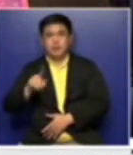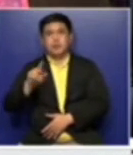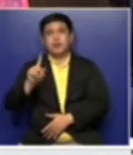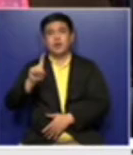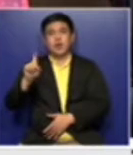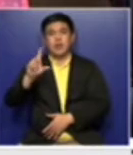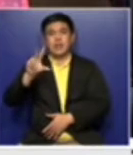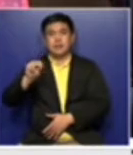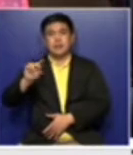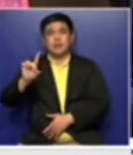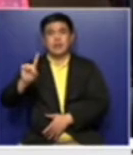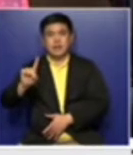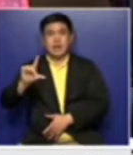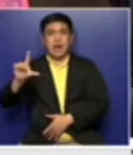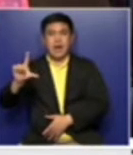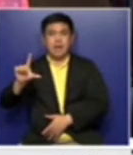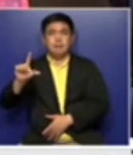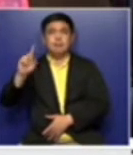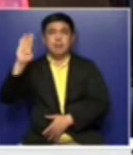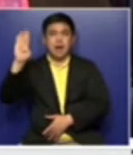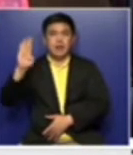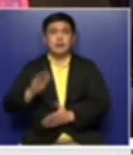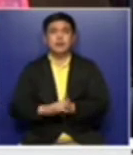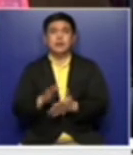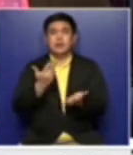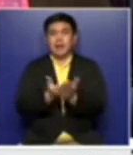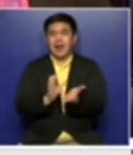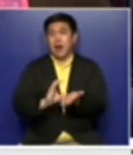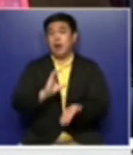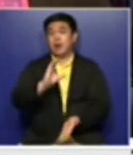2,526,131 ล้านบาทและมีเงินลงทุน